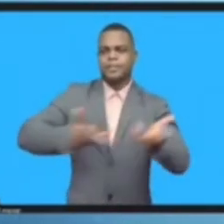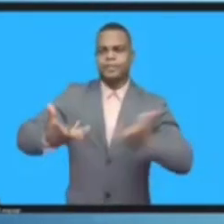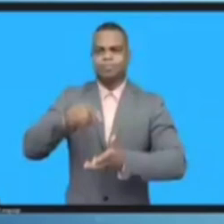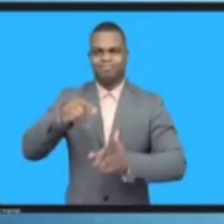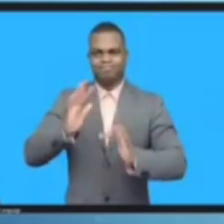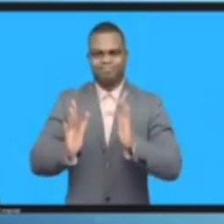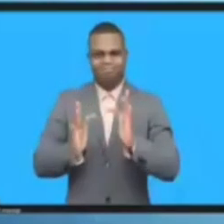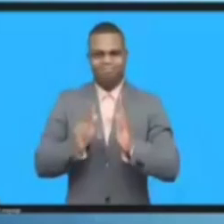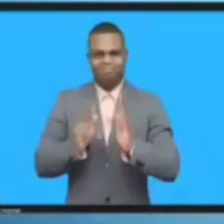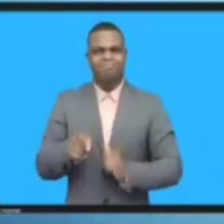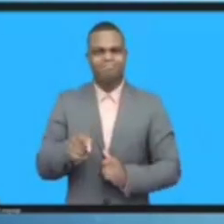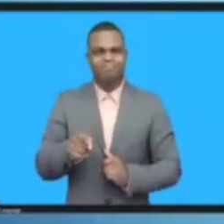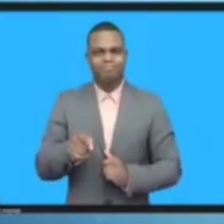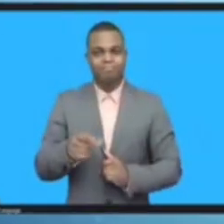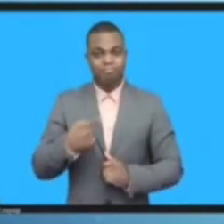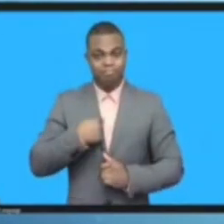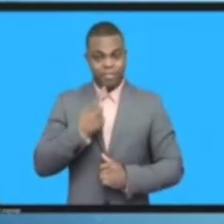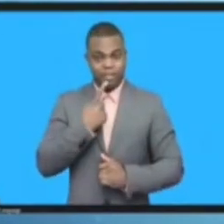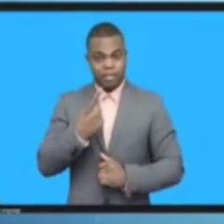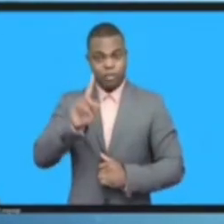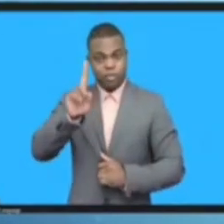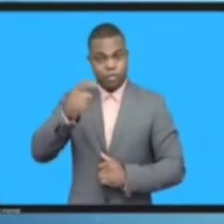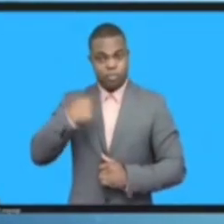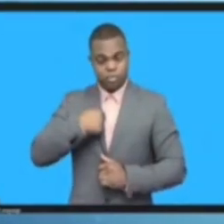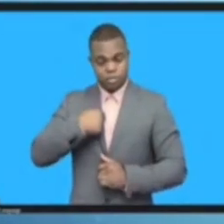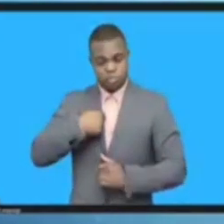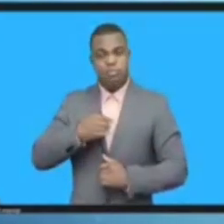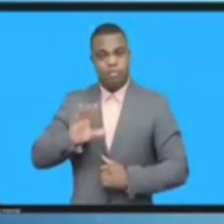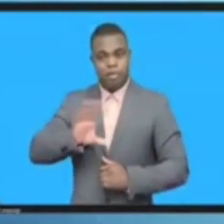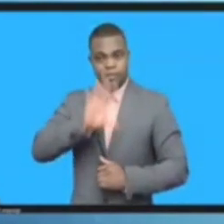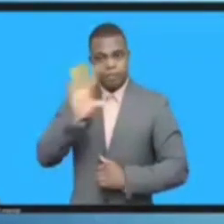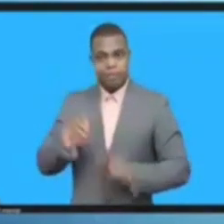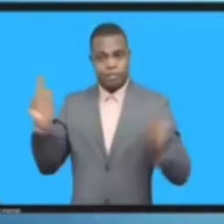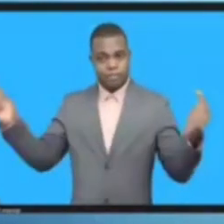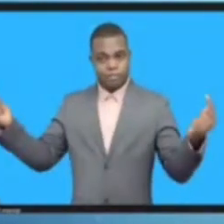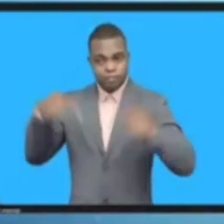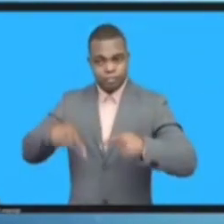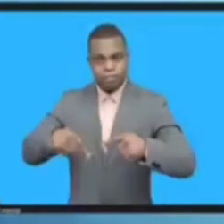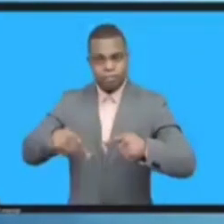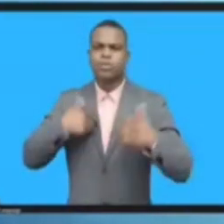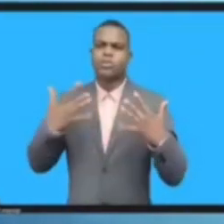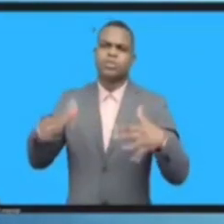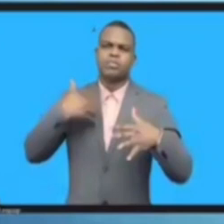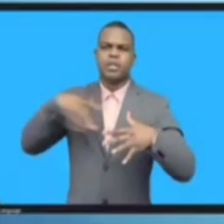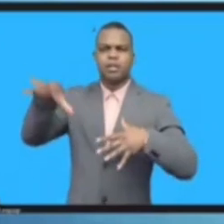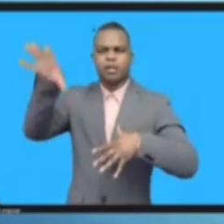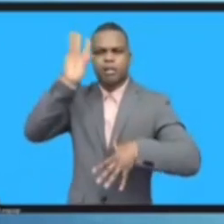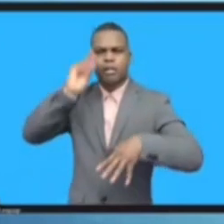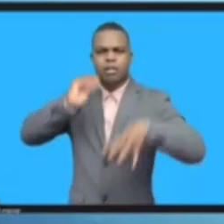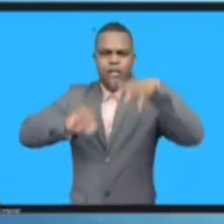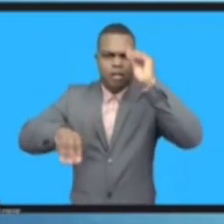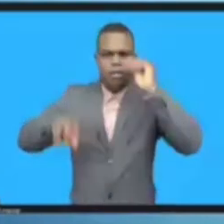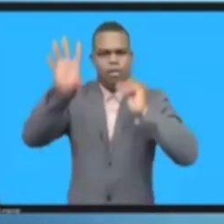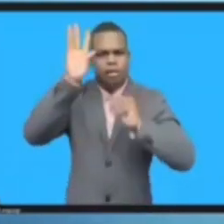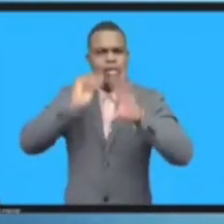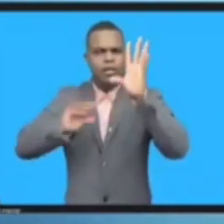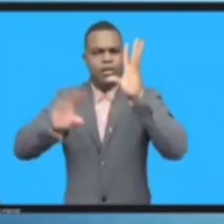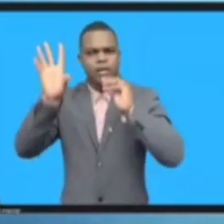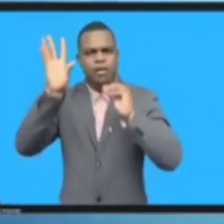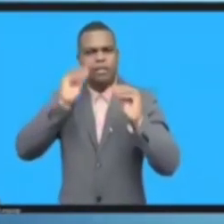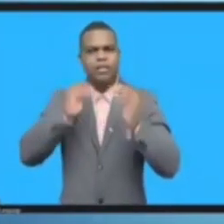la puissance de l'Internet, une ressource à la fois locale et mondiale, en un